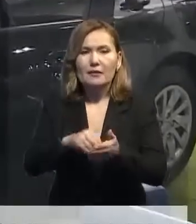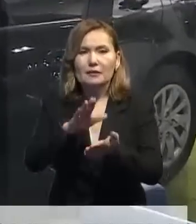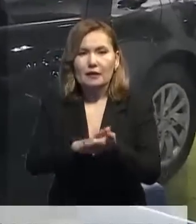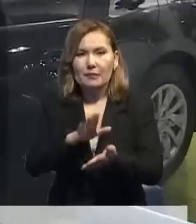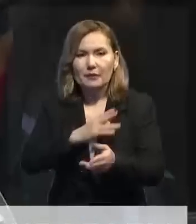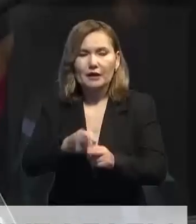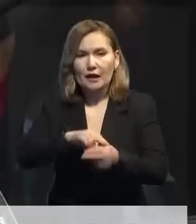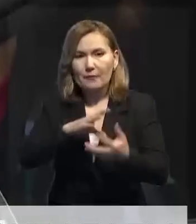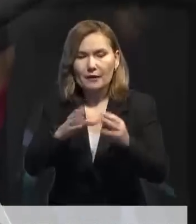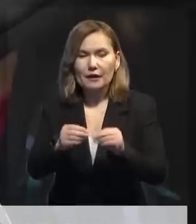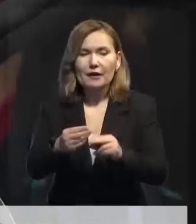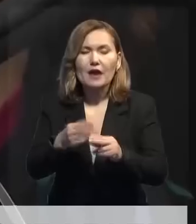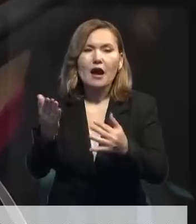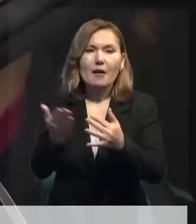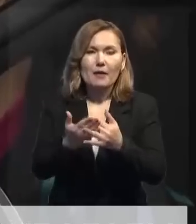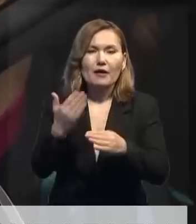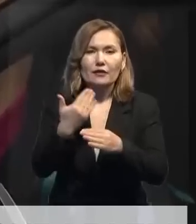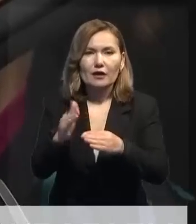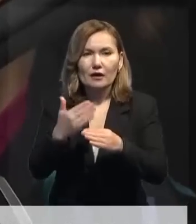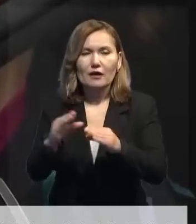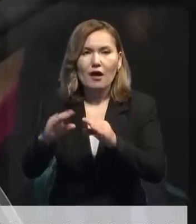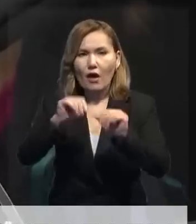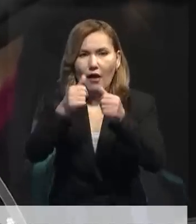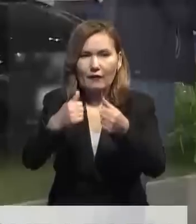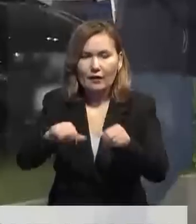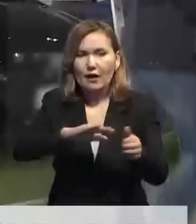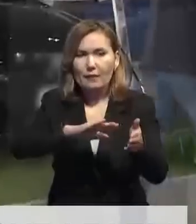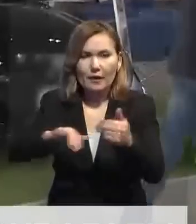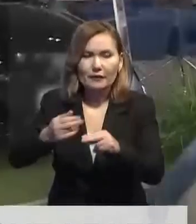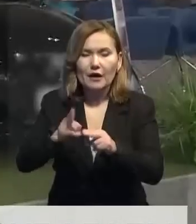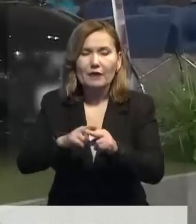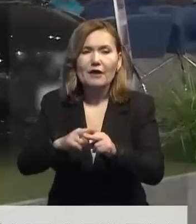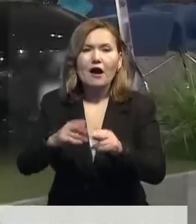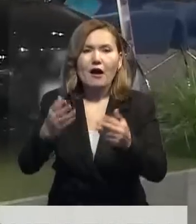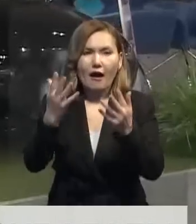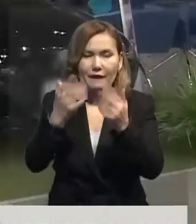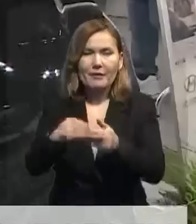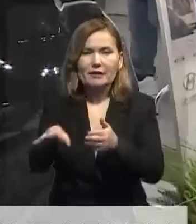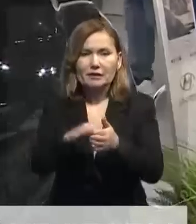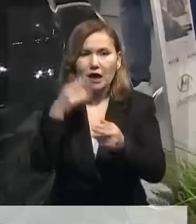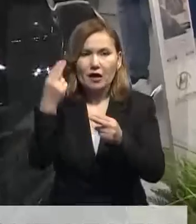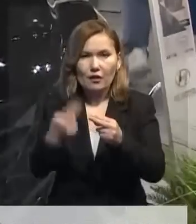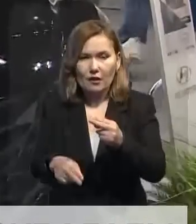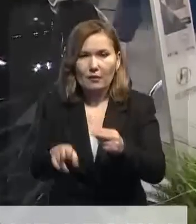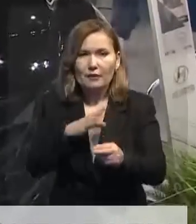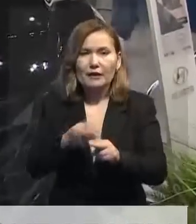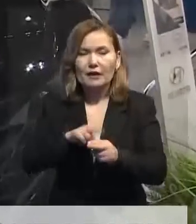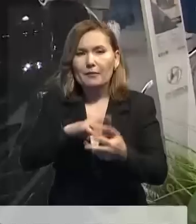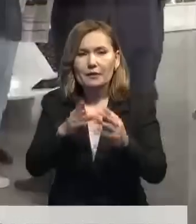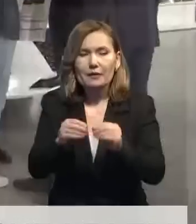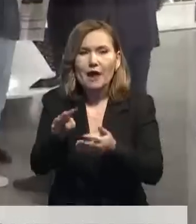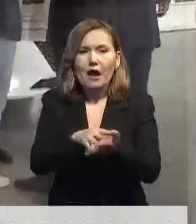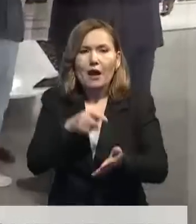Ведомство дерегінше лимитке жеткеннен кейін өтінімдерді қабылдау автоматты түрде аяқталып, тиісті функция істен шыққан.